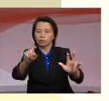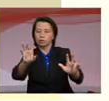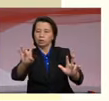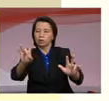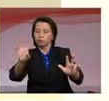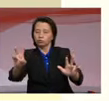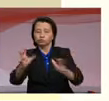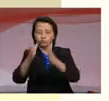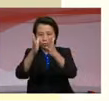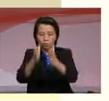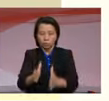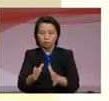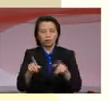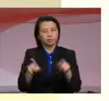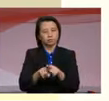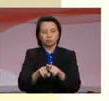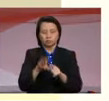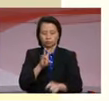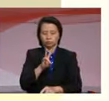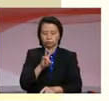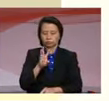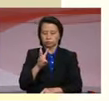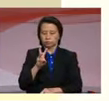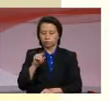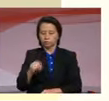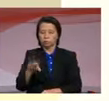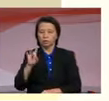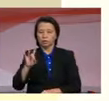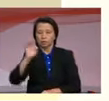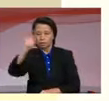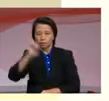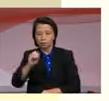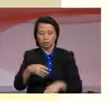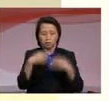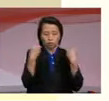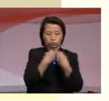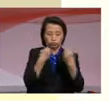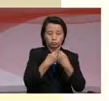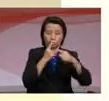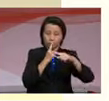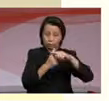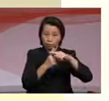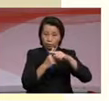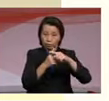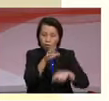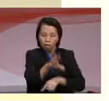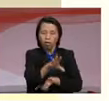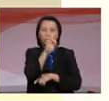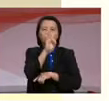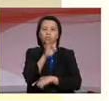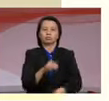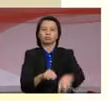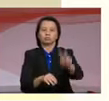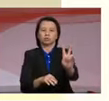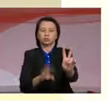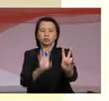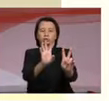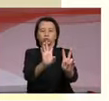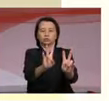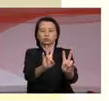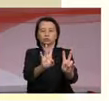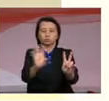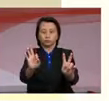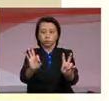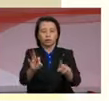35,187 individu bersamaan dengan 76.8%. Jumlah kes yang positif dikesan adalah 279